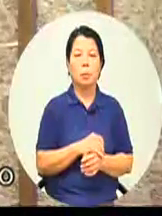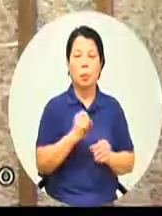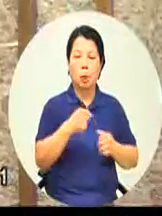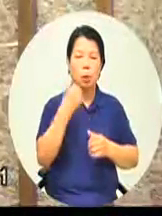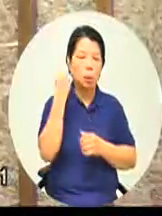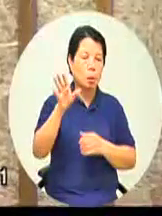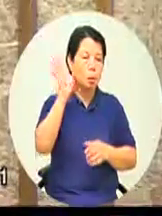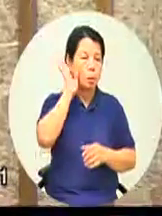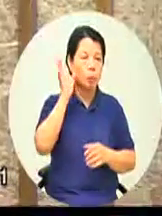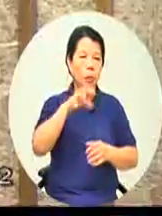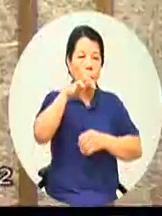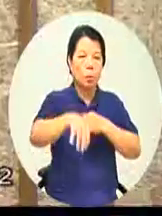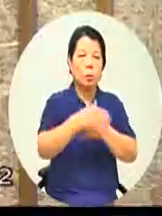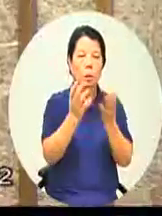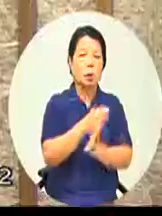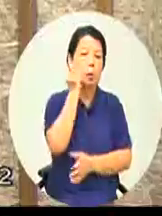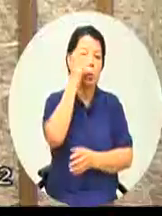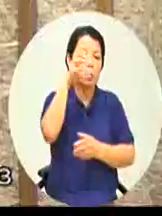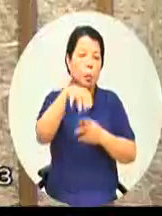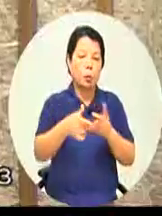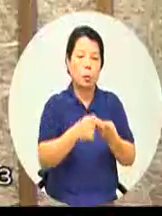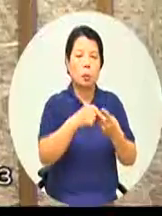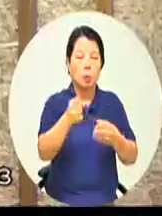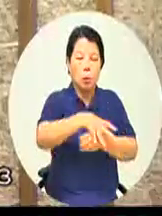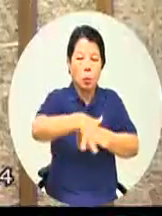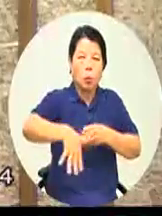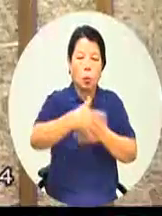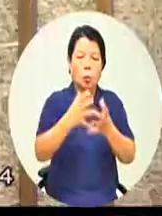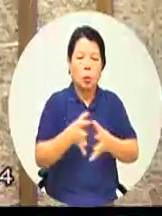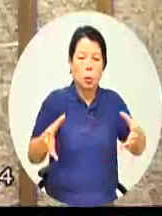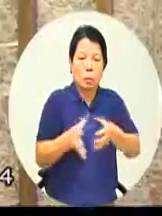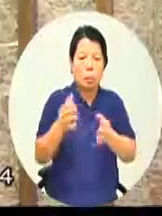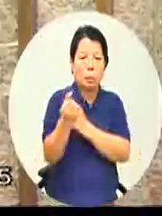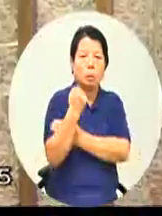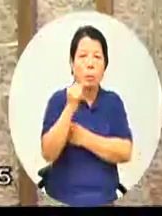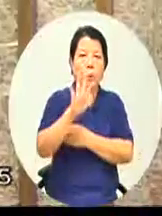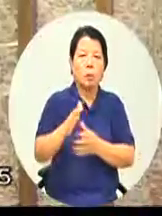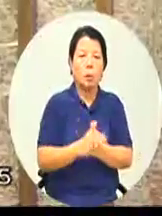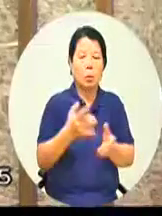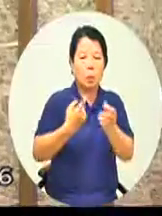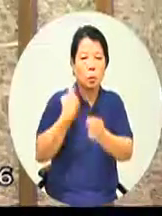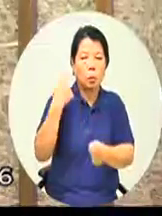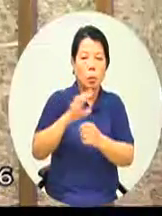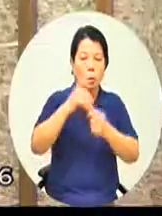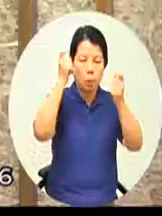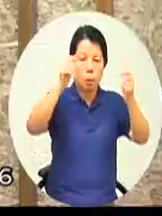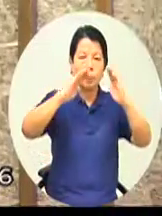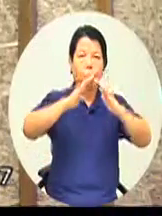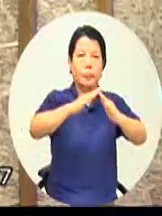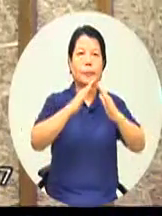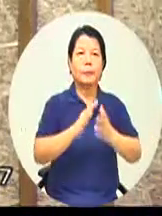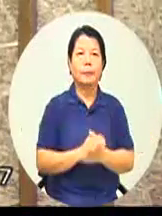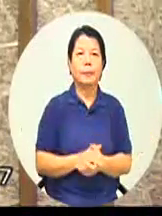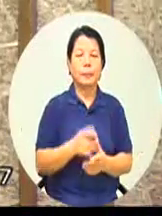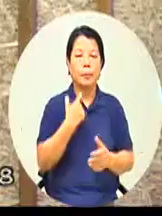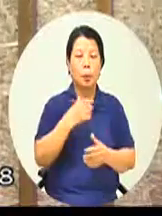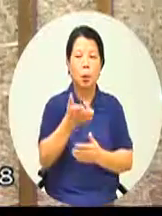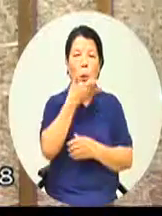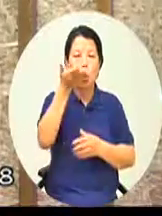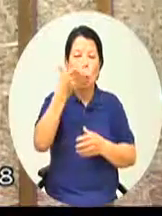局的行销而已，还包括观光局以及各个局处的共同努力。去年整个高雄市的这个旅客